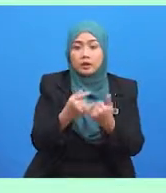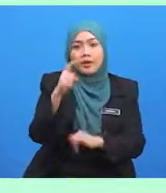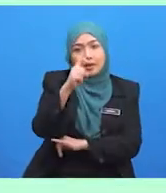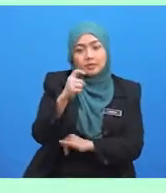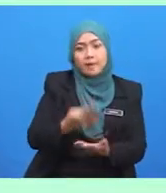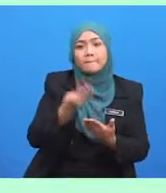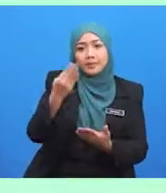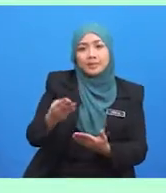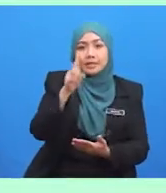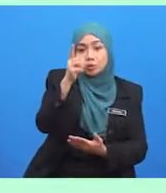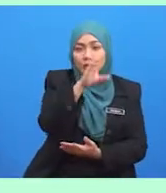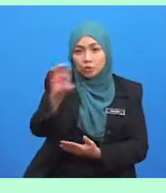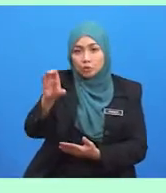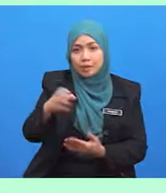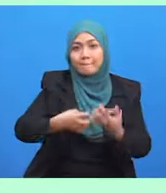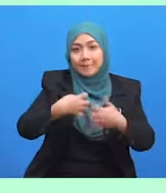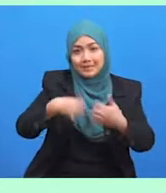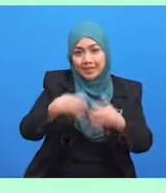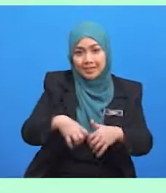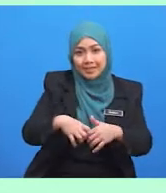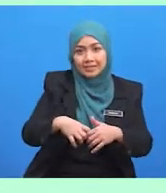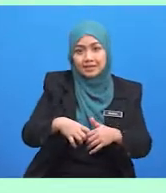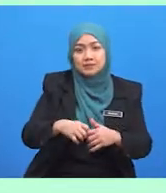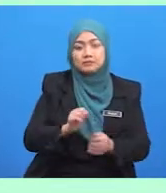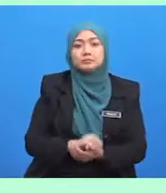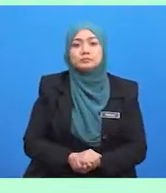mesin, jumlah tarif yang perlu dibayar ialah